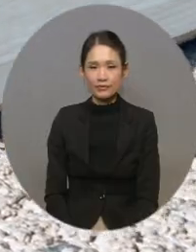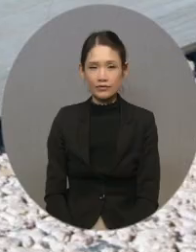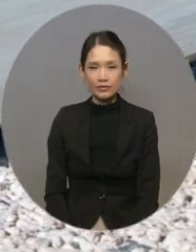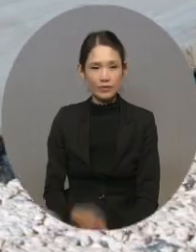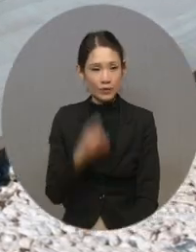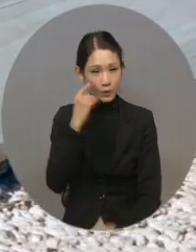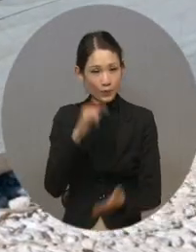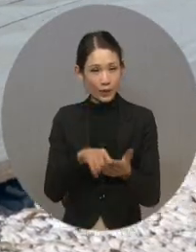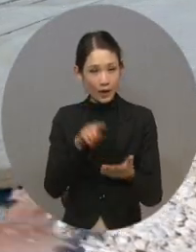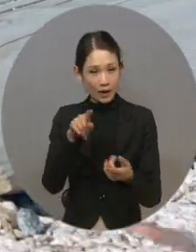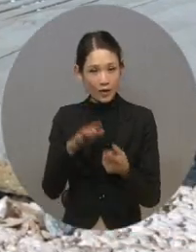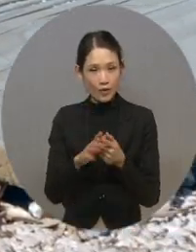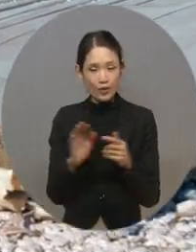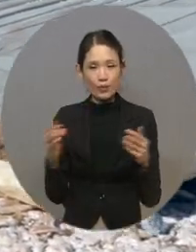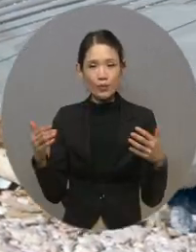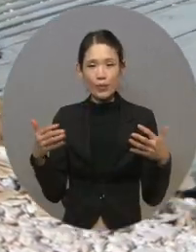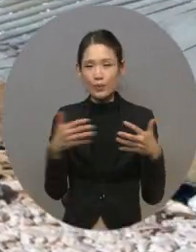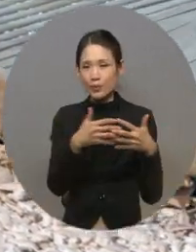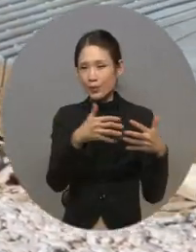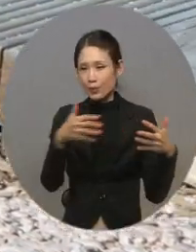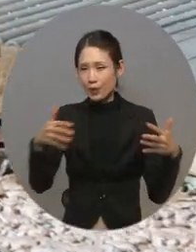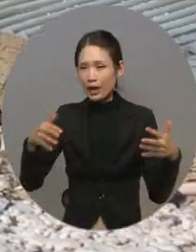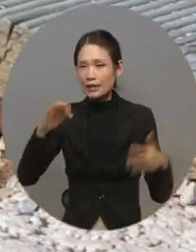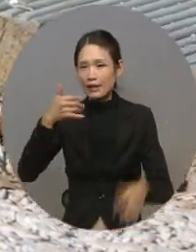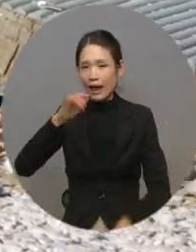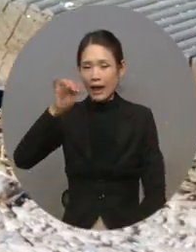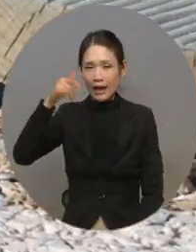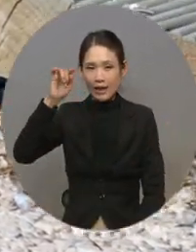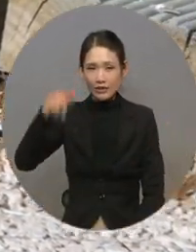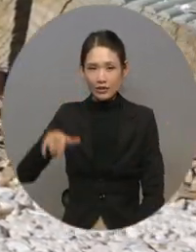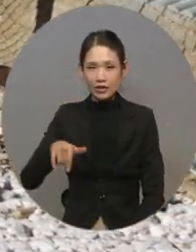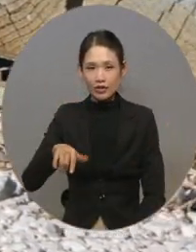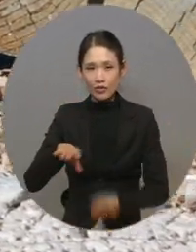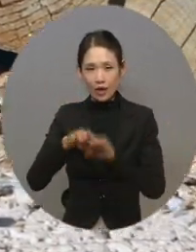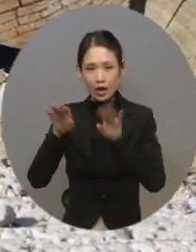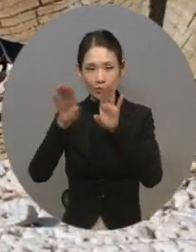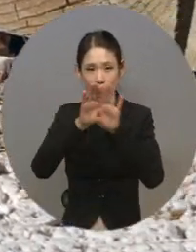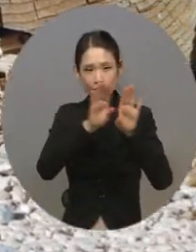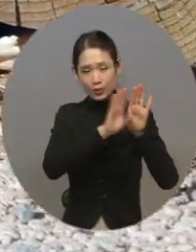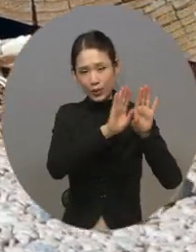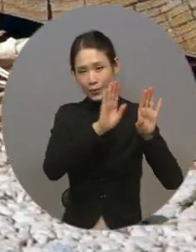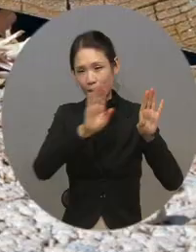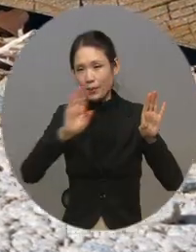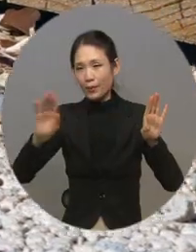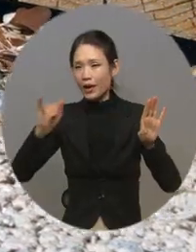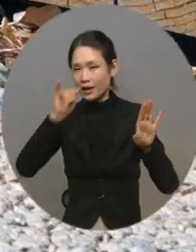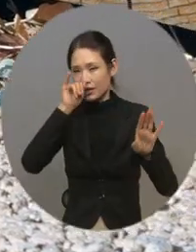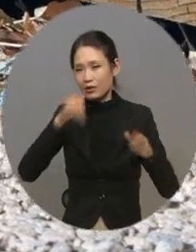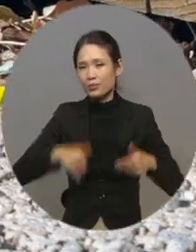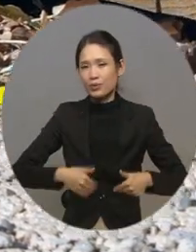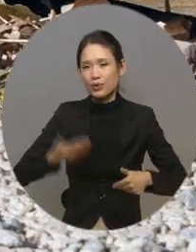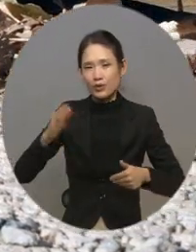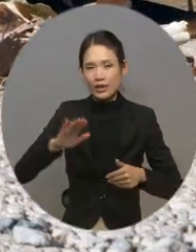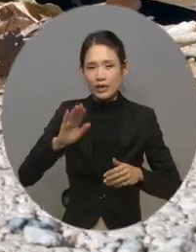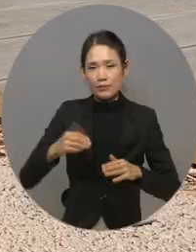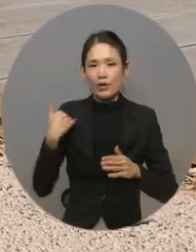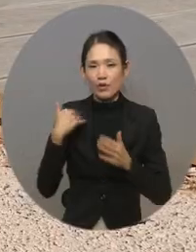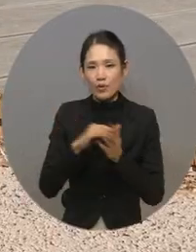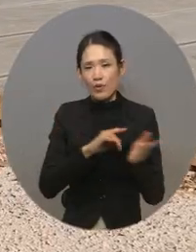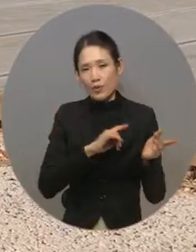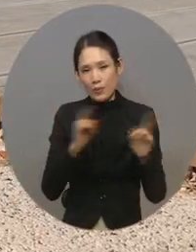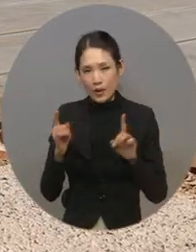고증대로라면 월대를 에워싸고 있는 난간석으로 광화문 벽 끝까지 둘러쳐야겠지만 이번 월대를